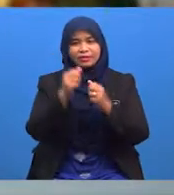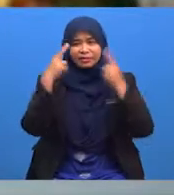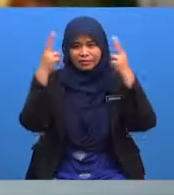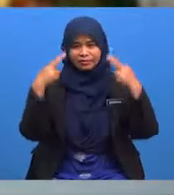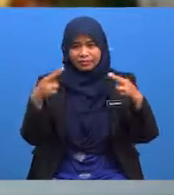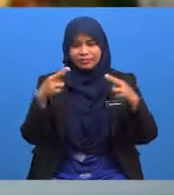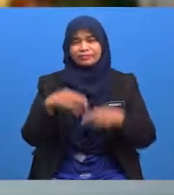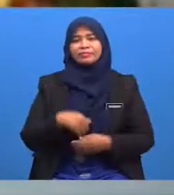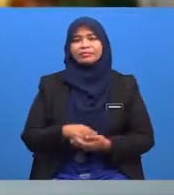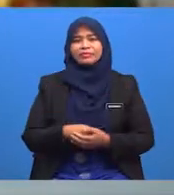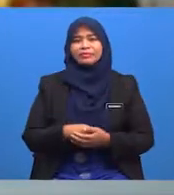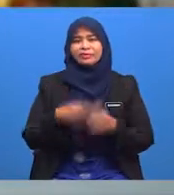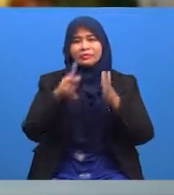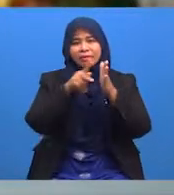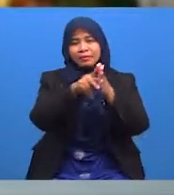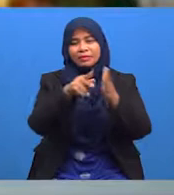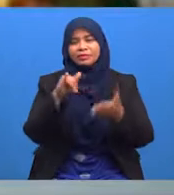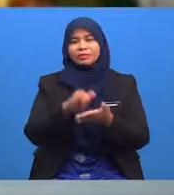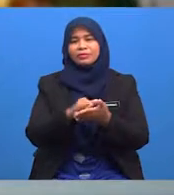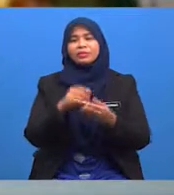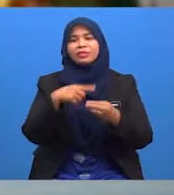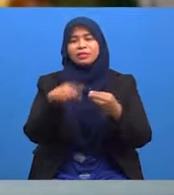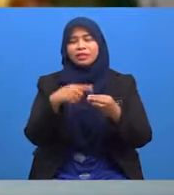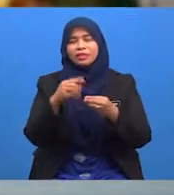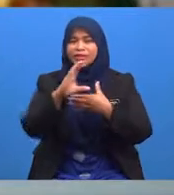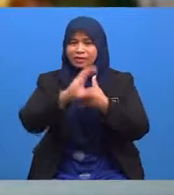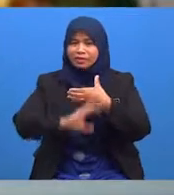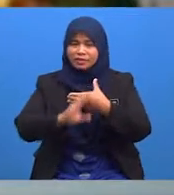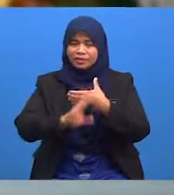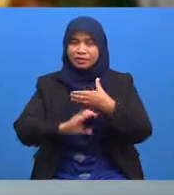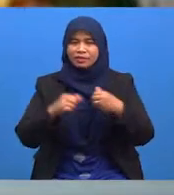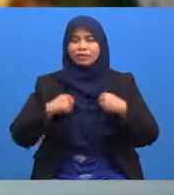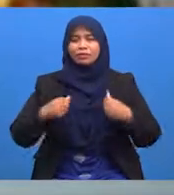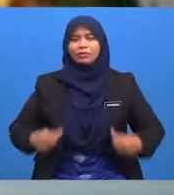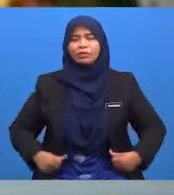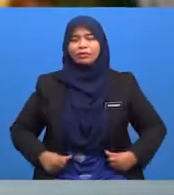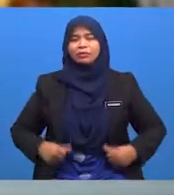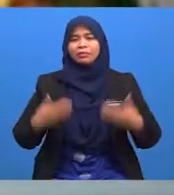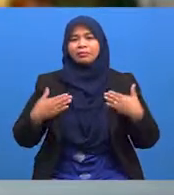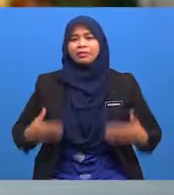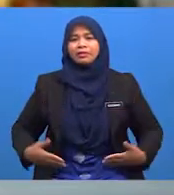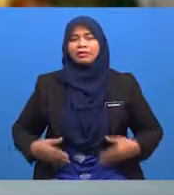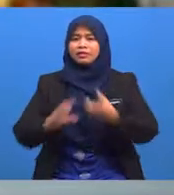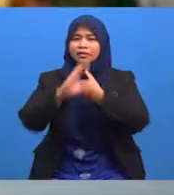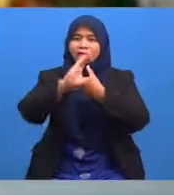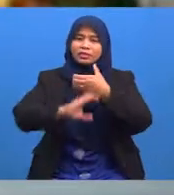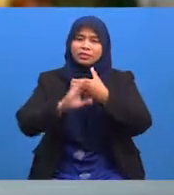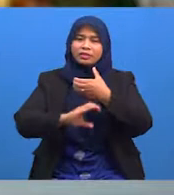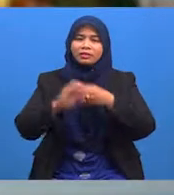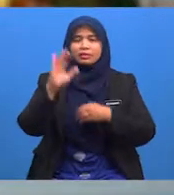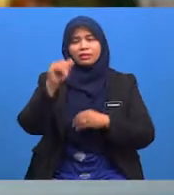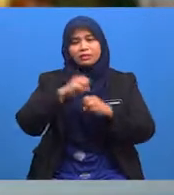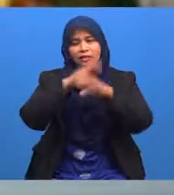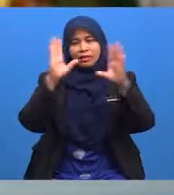Ya, paparan tadi berkisar tentang kecederaan anggota tubuh badan. Kecederaan yang jelas kita